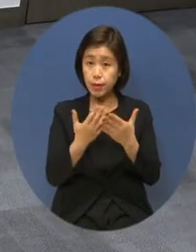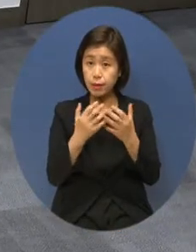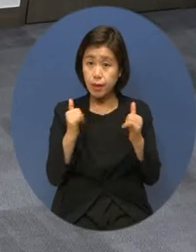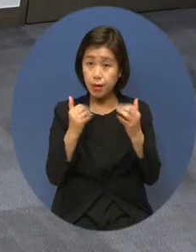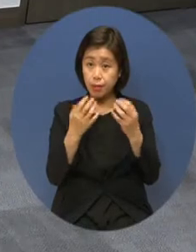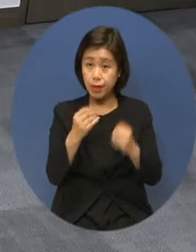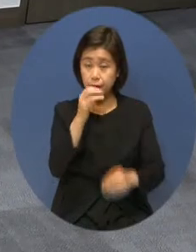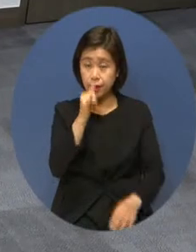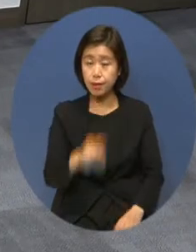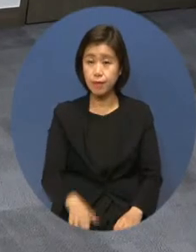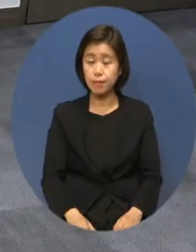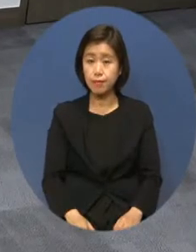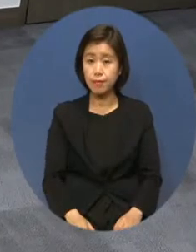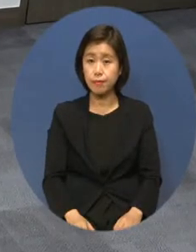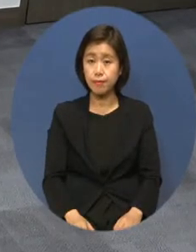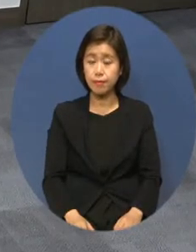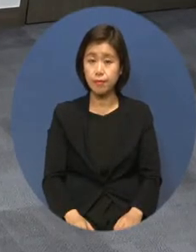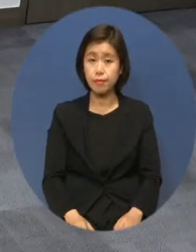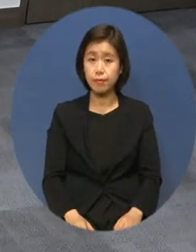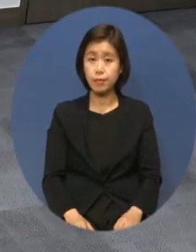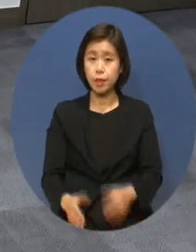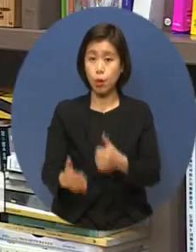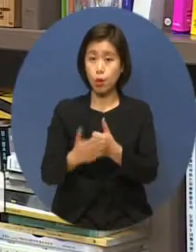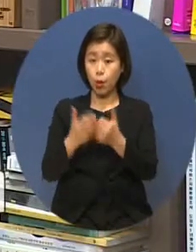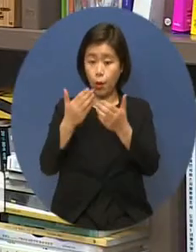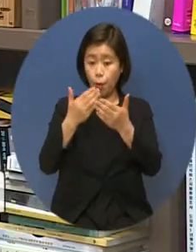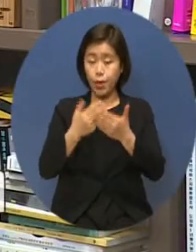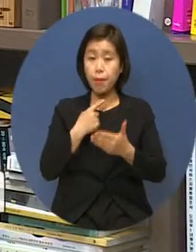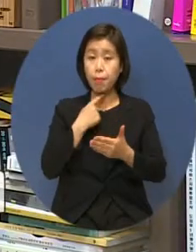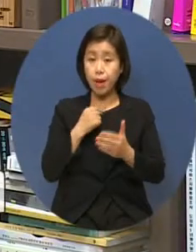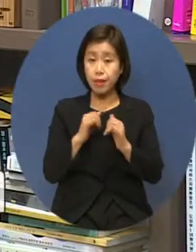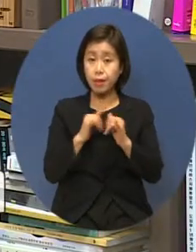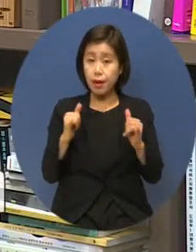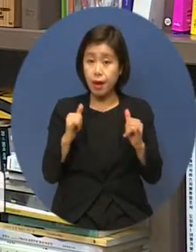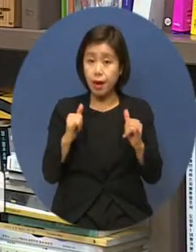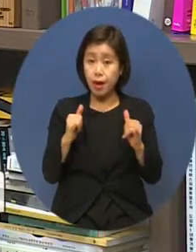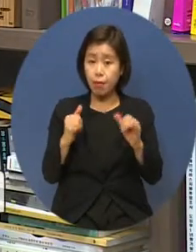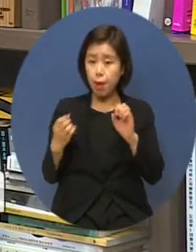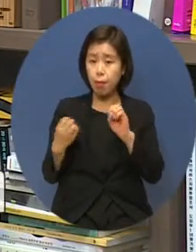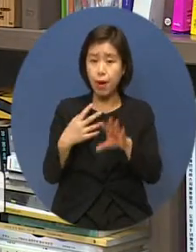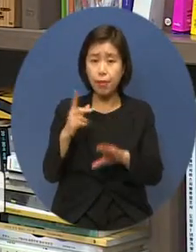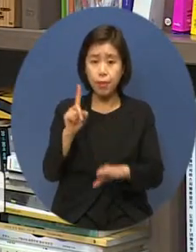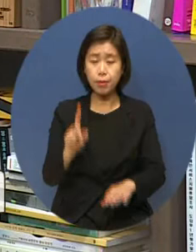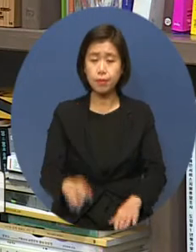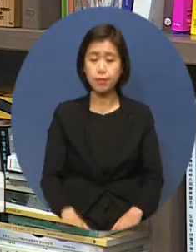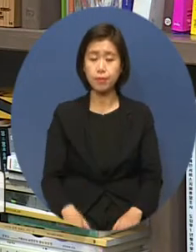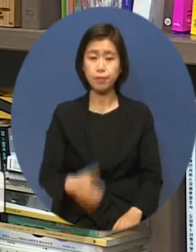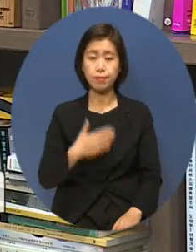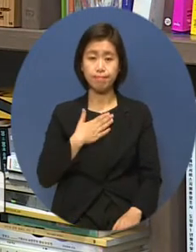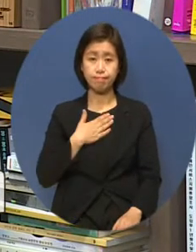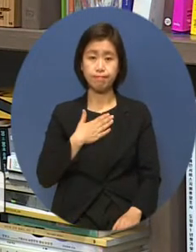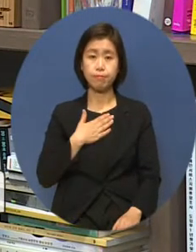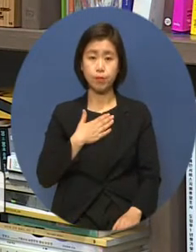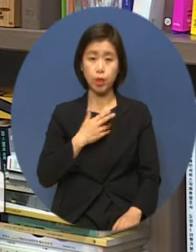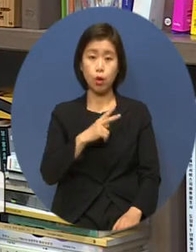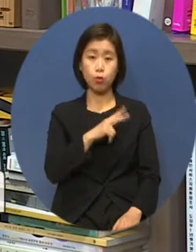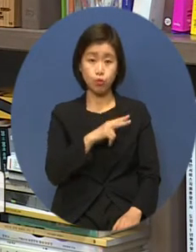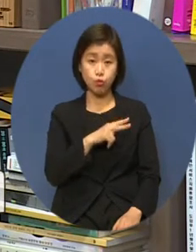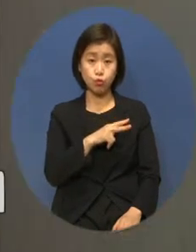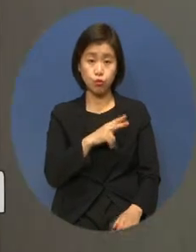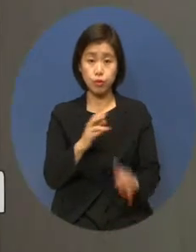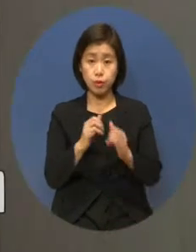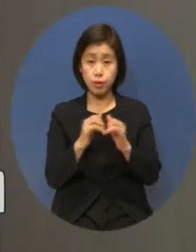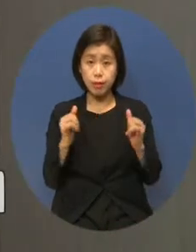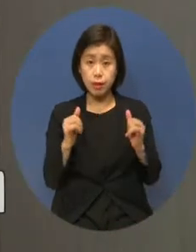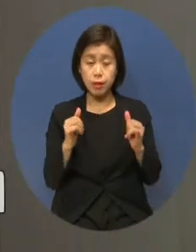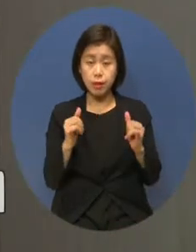같은데요. 당사자분들의 반응은 어떠셨나요? 네, 일단 제가 의원들이 법안을 많이 발의하지만